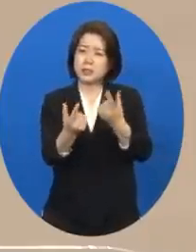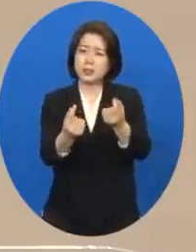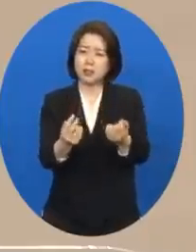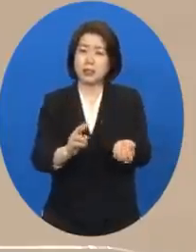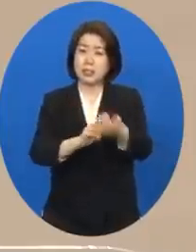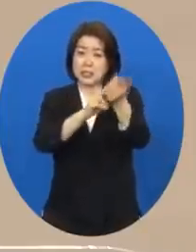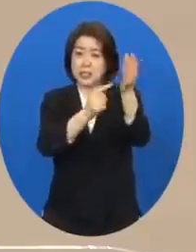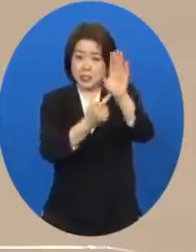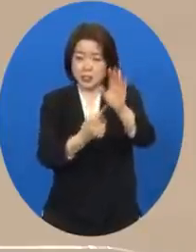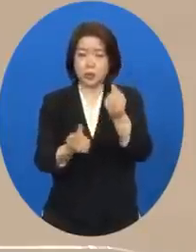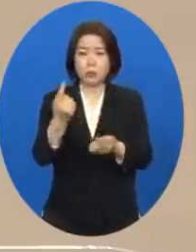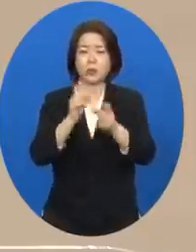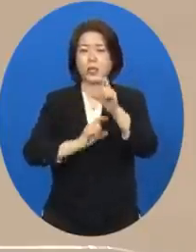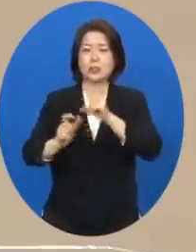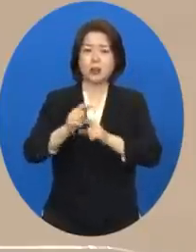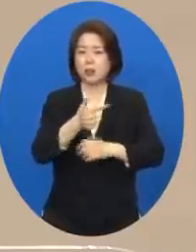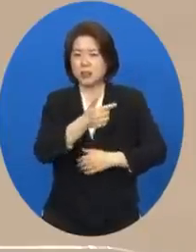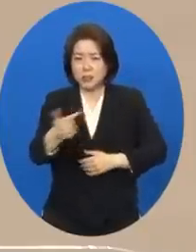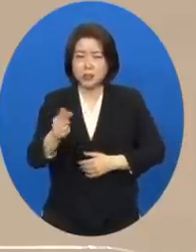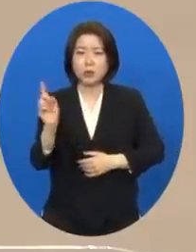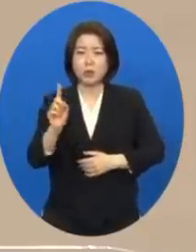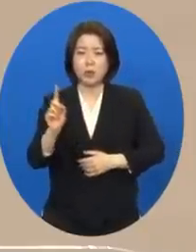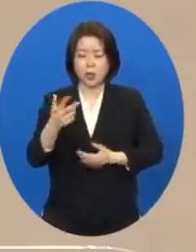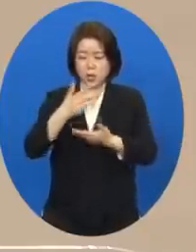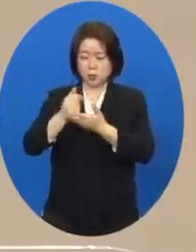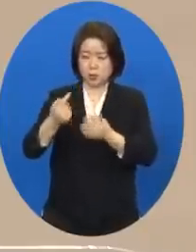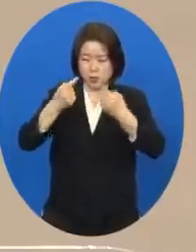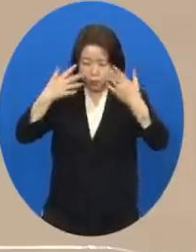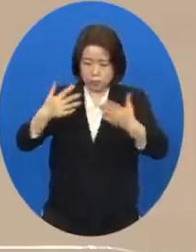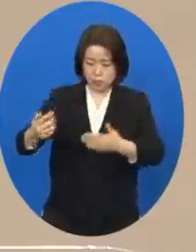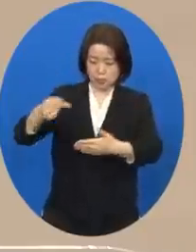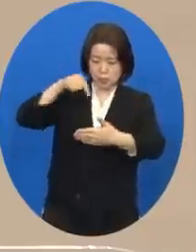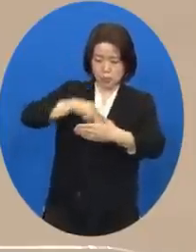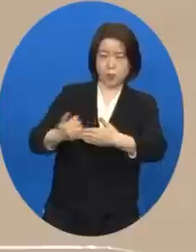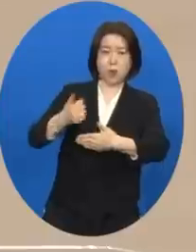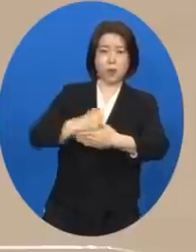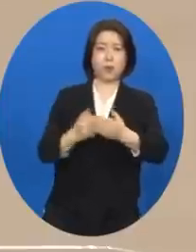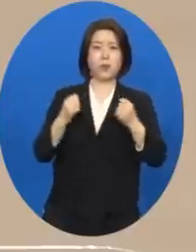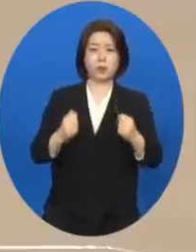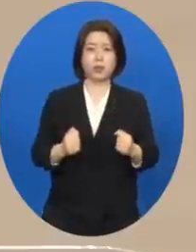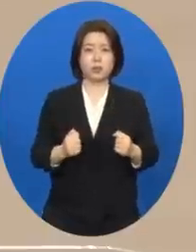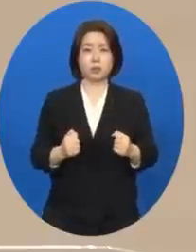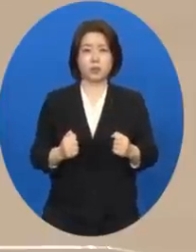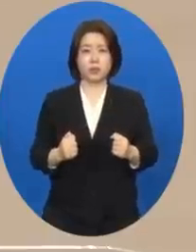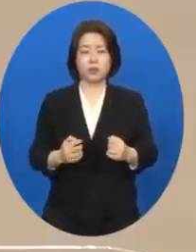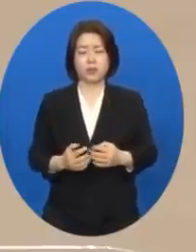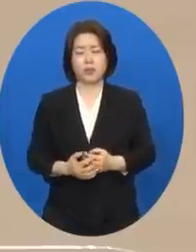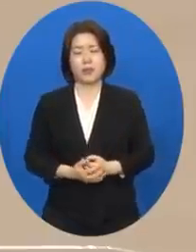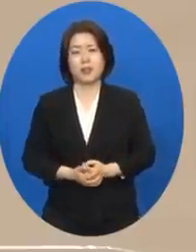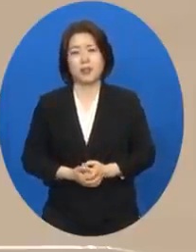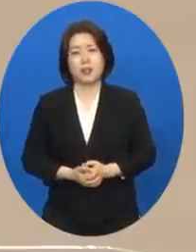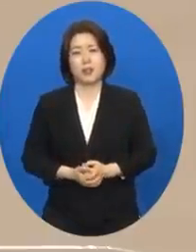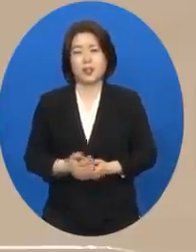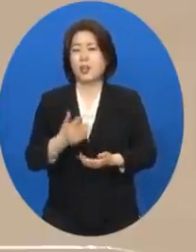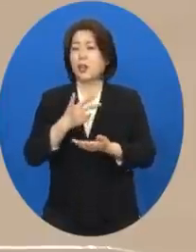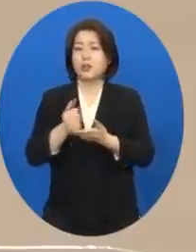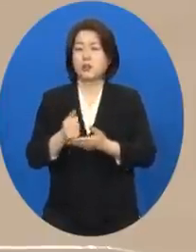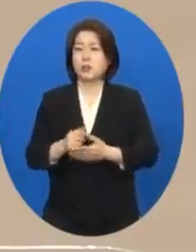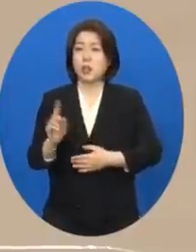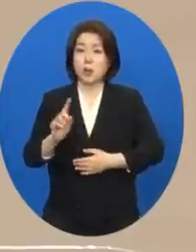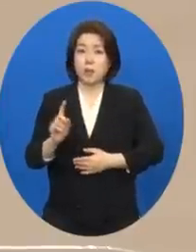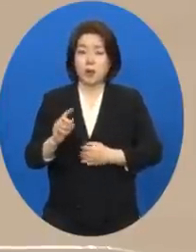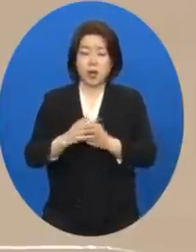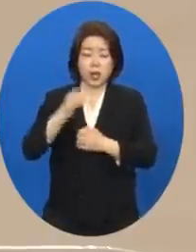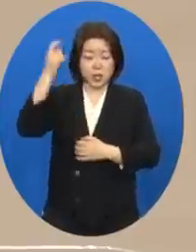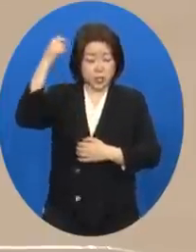주님이 더 나 분명히 제안해 계십니다 주님 업무가 느껴